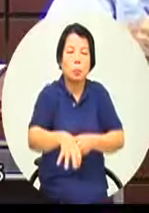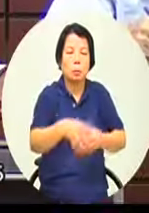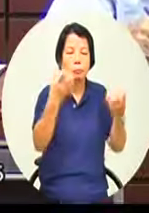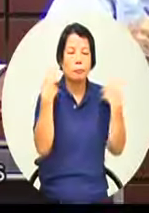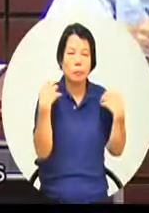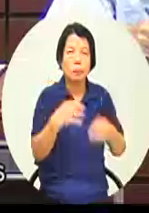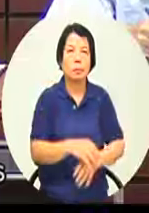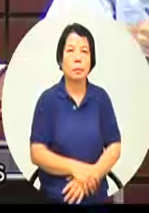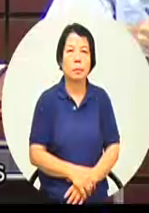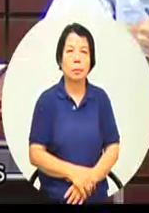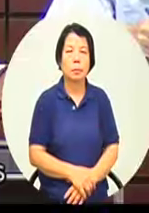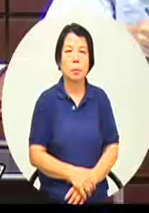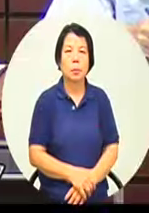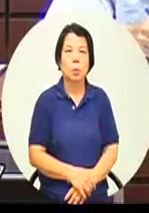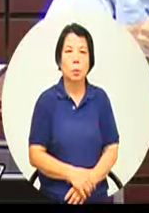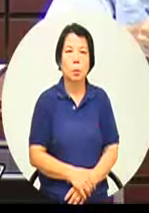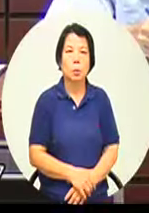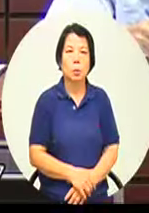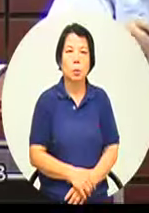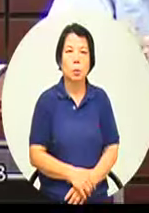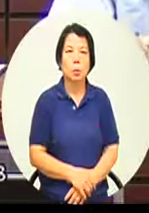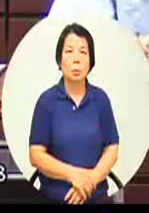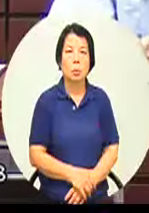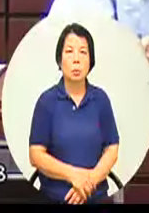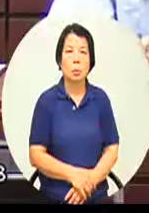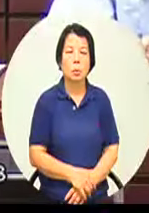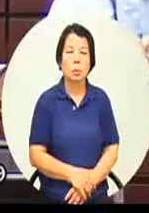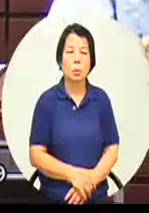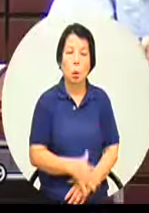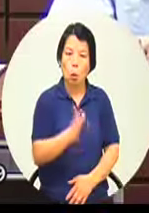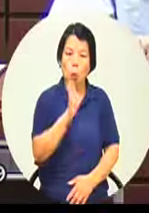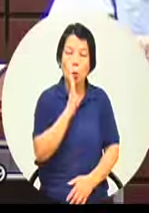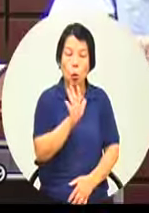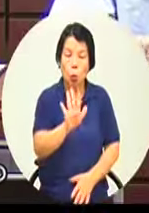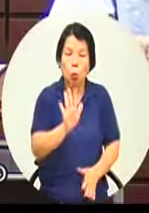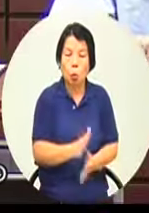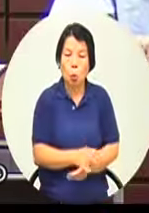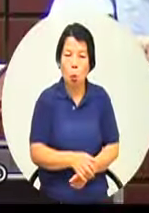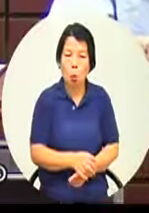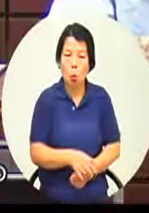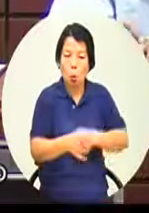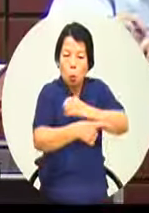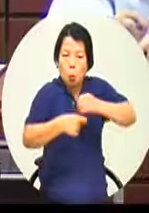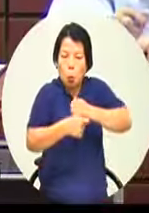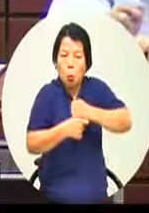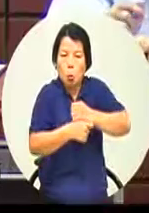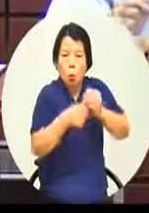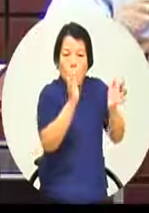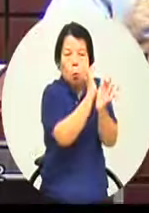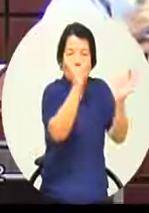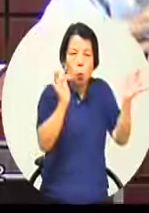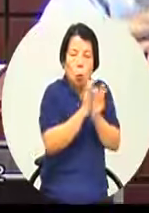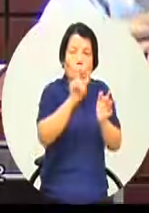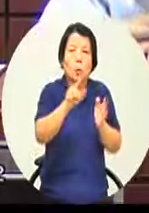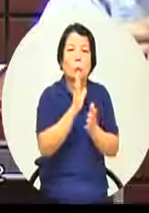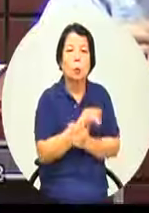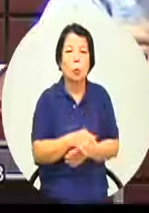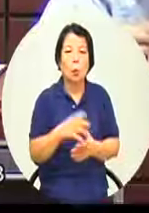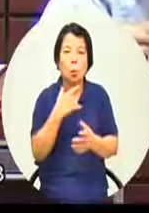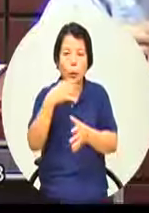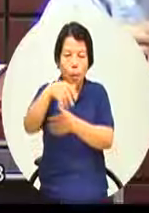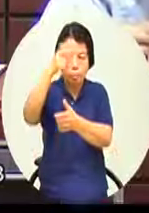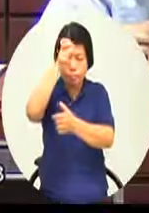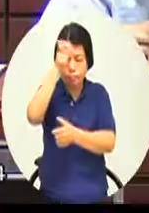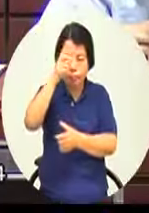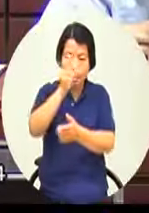说有如果有是一个讲这个是盗查的，那林务局会会同森林警察局会